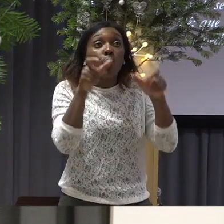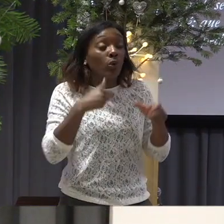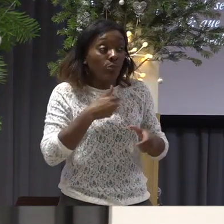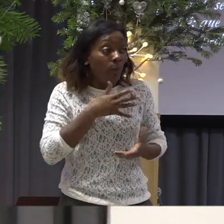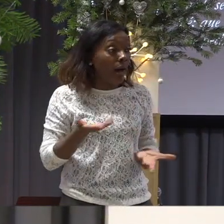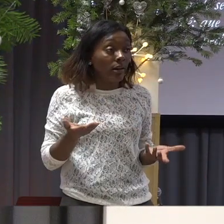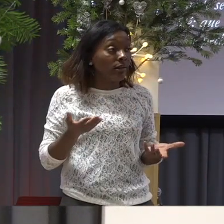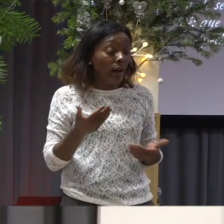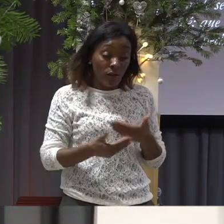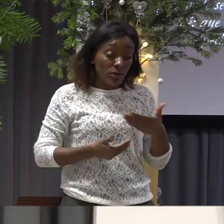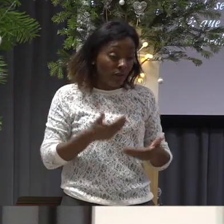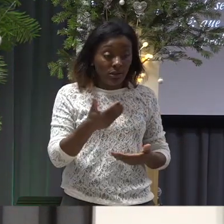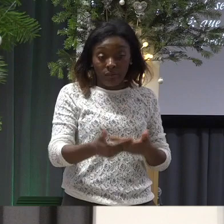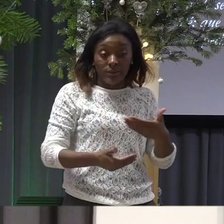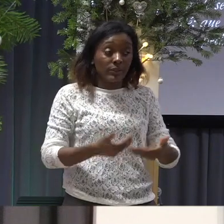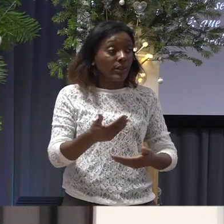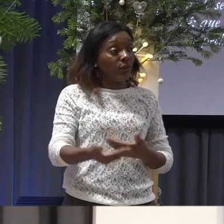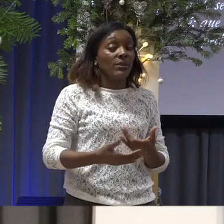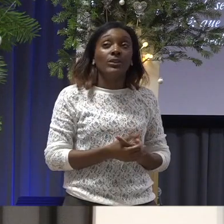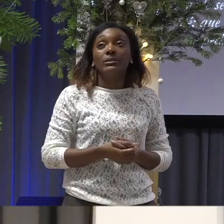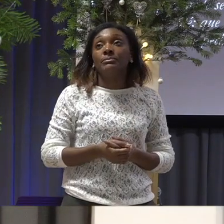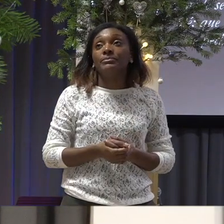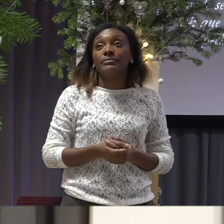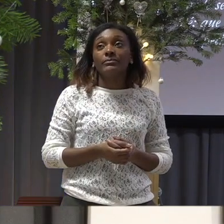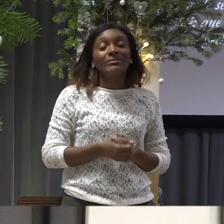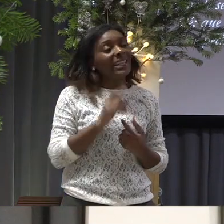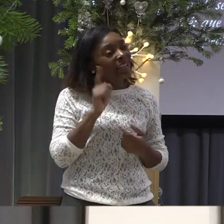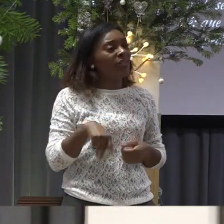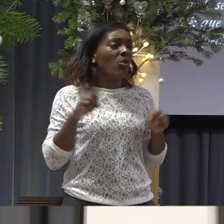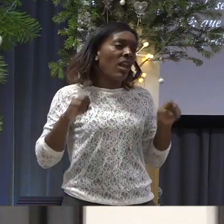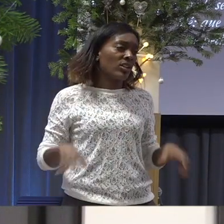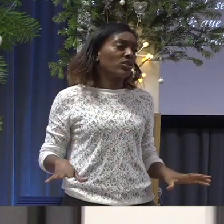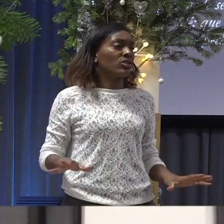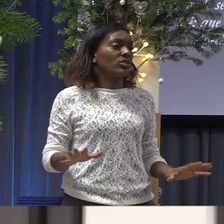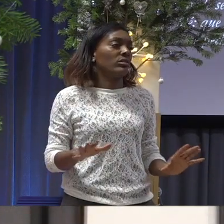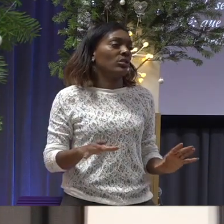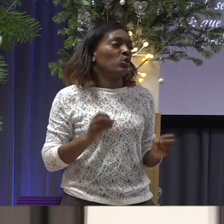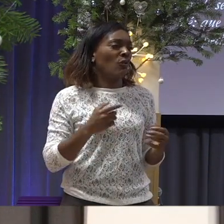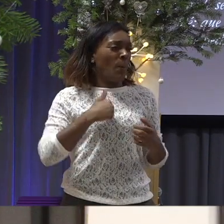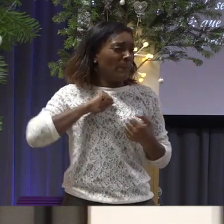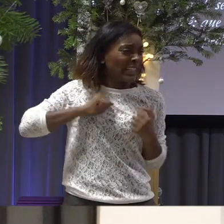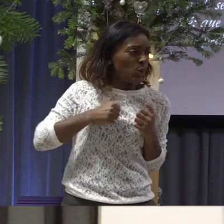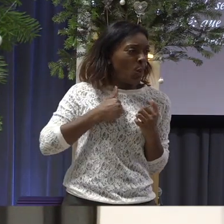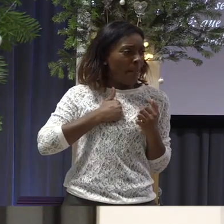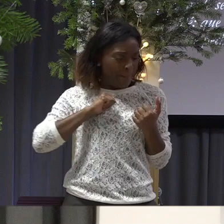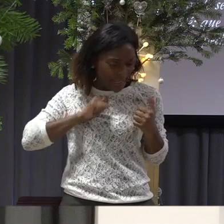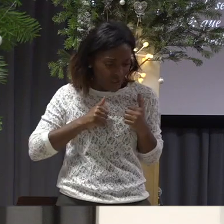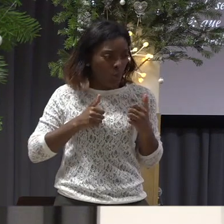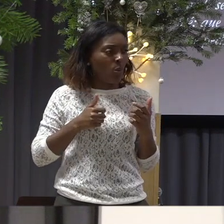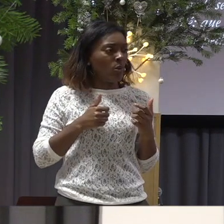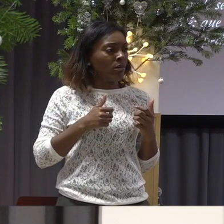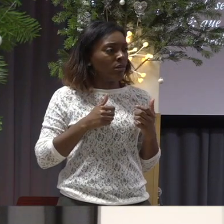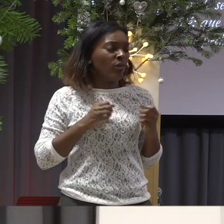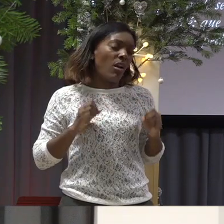Ce que je suis en train de faire ici, c'est que relâchons un peu la pression sur nous-mêmes, protégeons notre petit